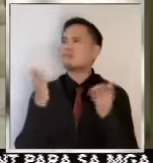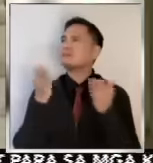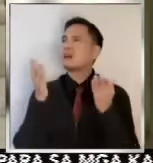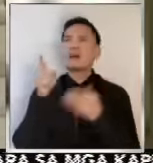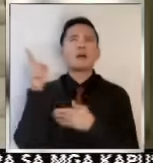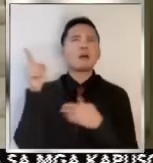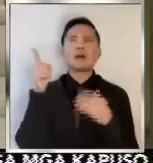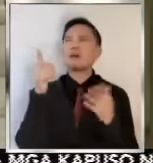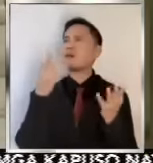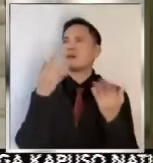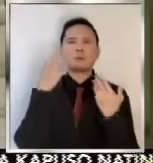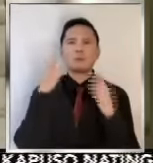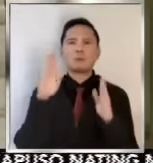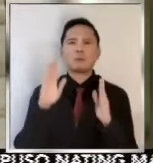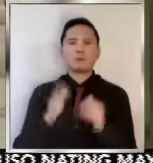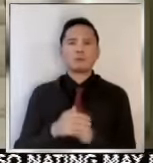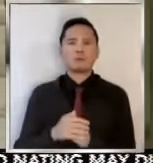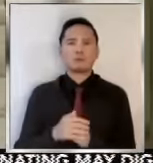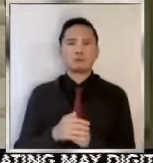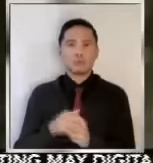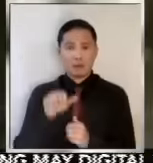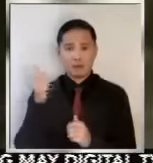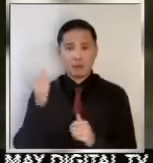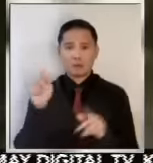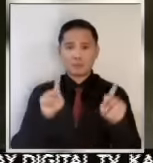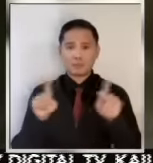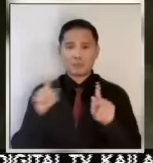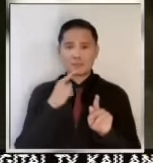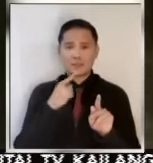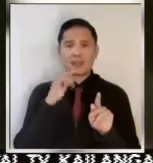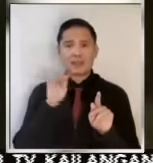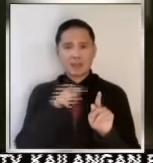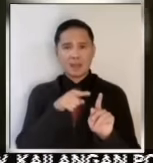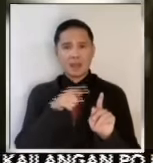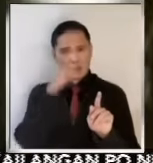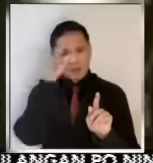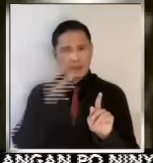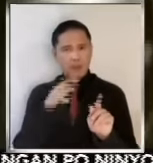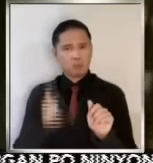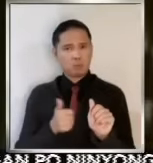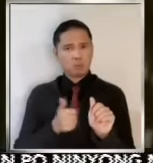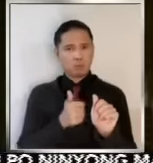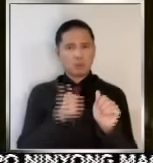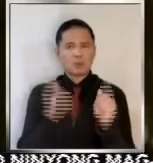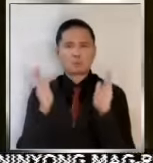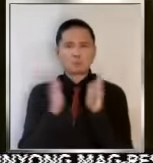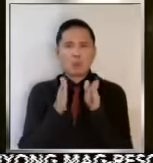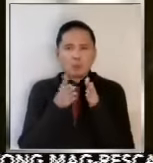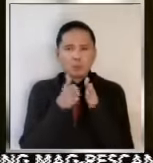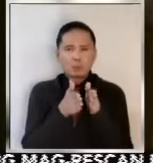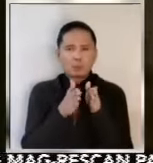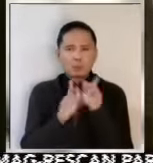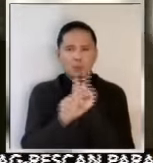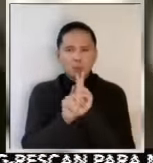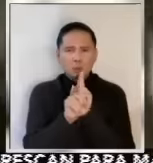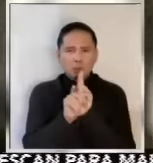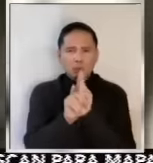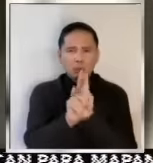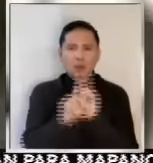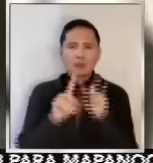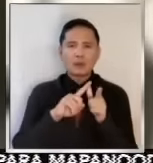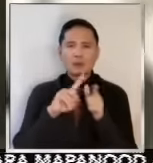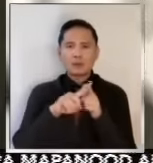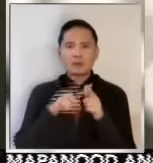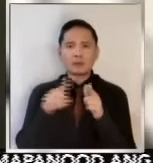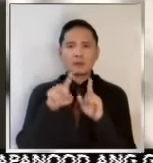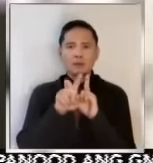Ayon sa ilang pang residente, hinabol daw ang biktima hanggang umabot sa eskinitang ito. Pagdating sa dulo, nag-over the backo daw ang biktima